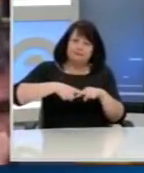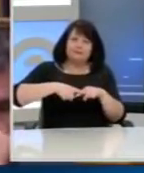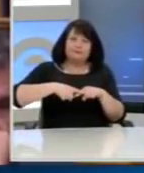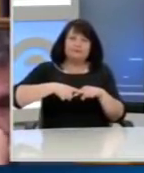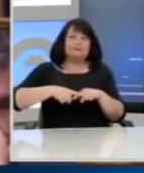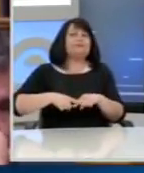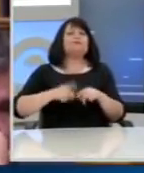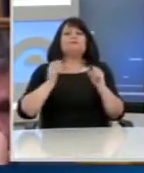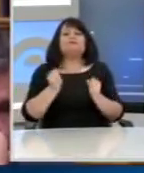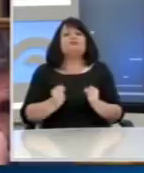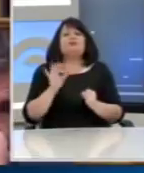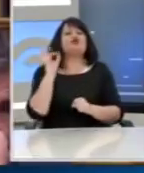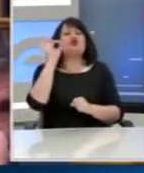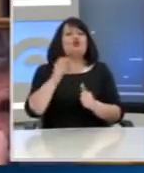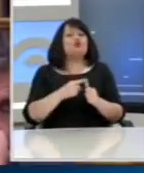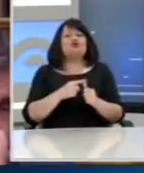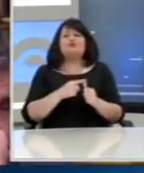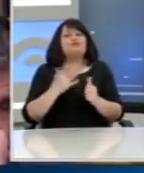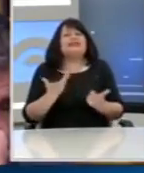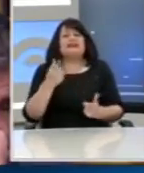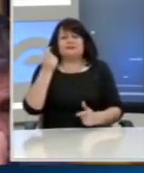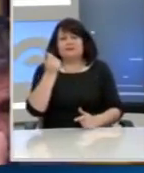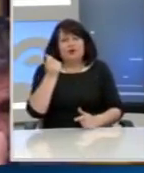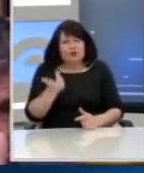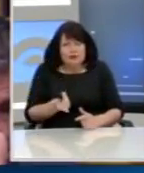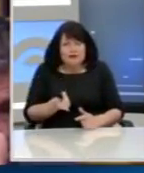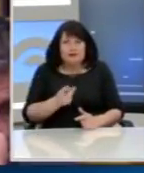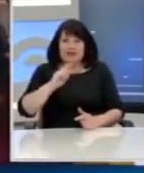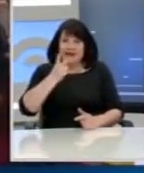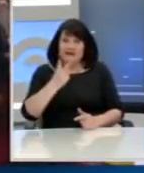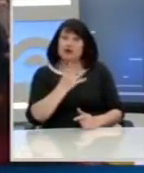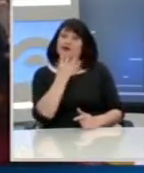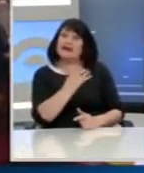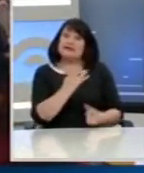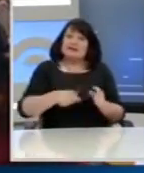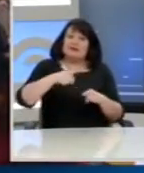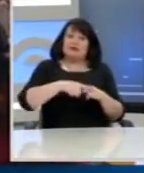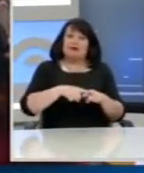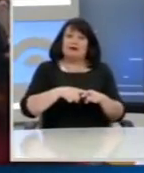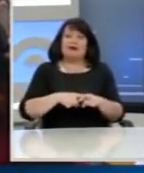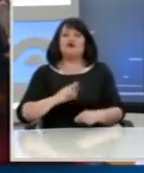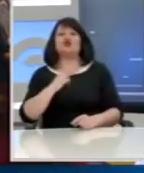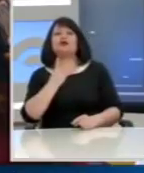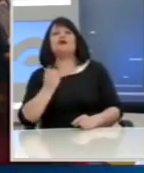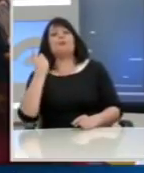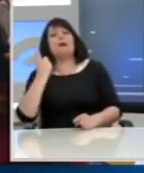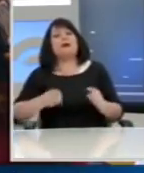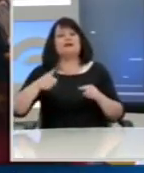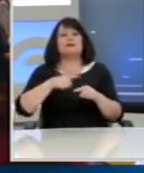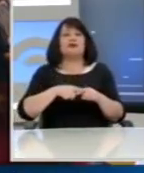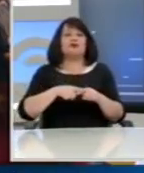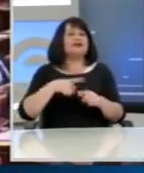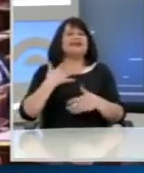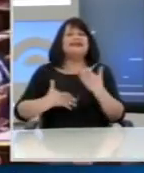της οικονομίας και τους στόχους. Στο δεύτερο μνημόνιο 4. Στο τρίτο 1. Τι